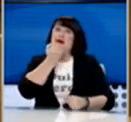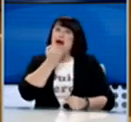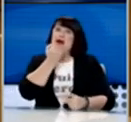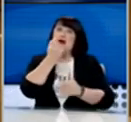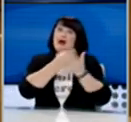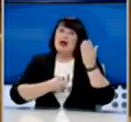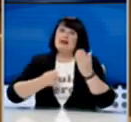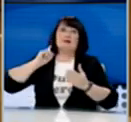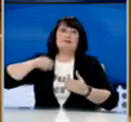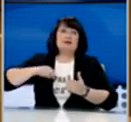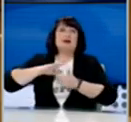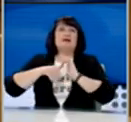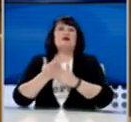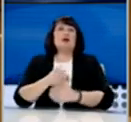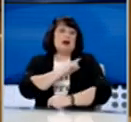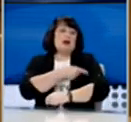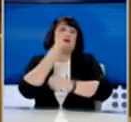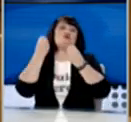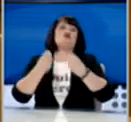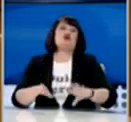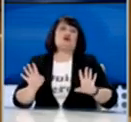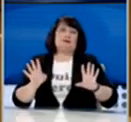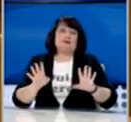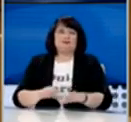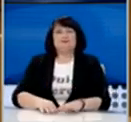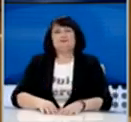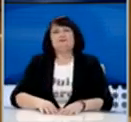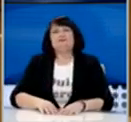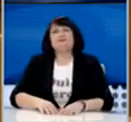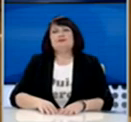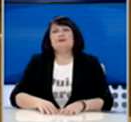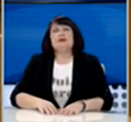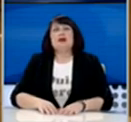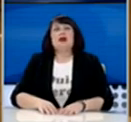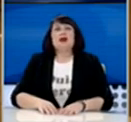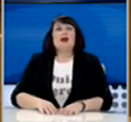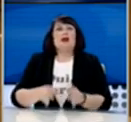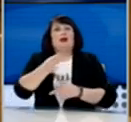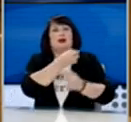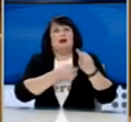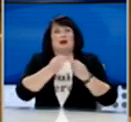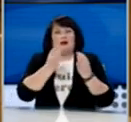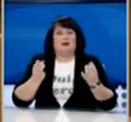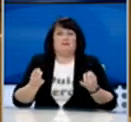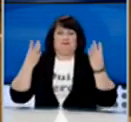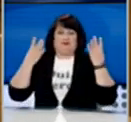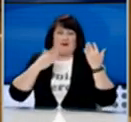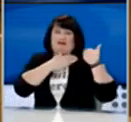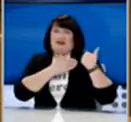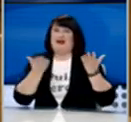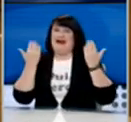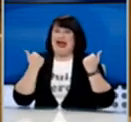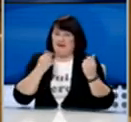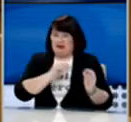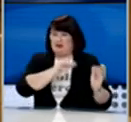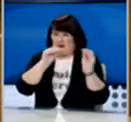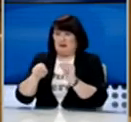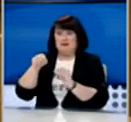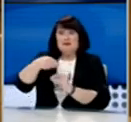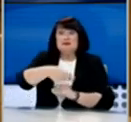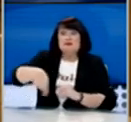αδιαφορία και ανικανότητα έτσι με σκοπό την πειστικότερη υλοποίηση της μετάθεση των ευθυνών εκείνοι που θα πρεπε